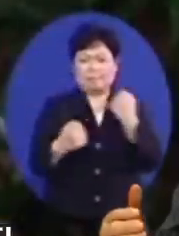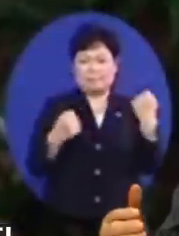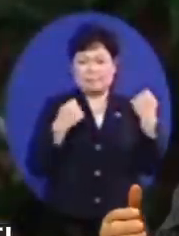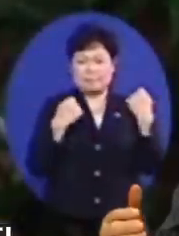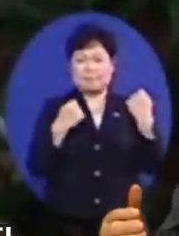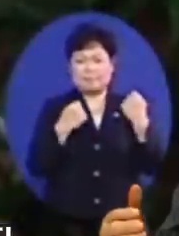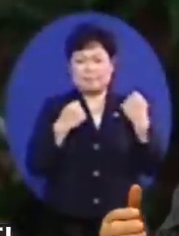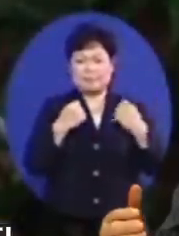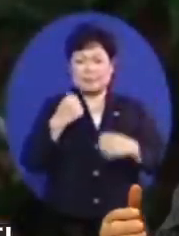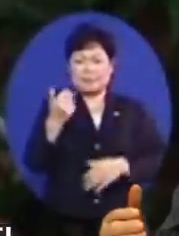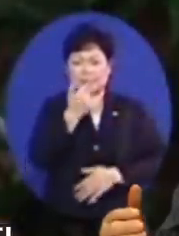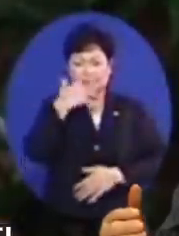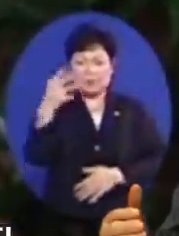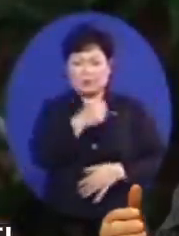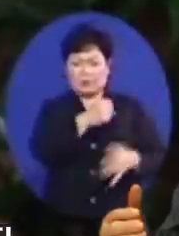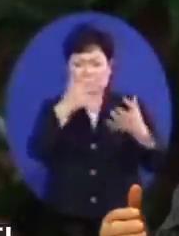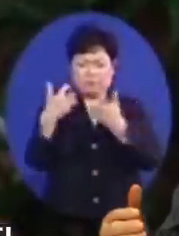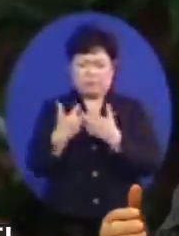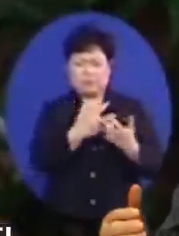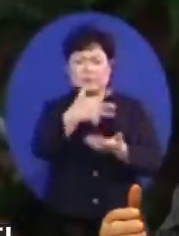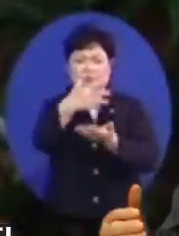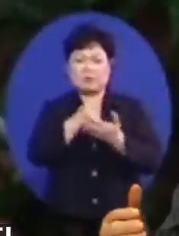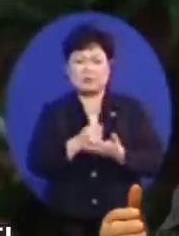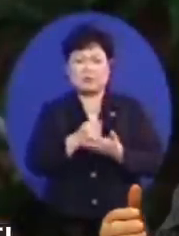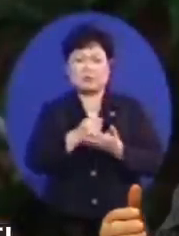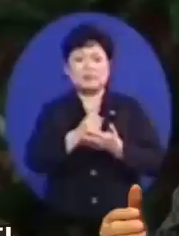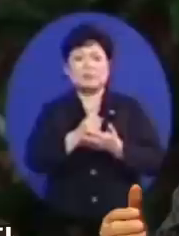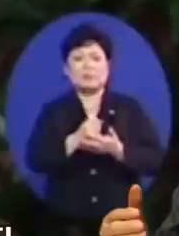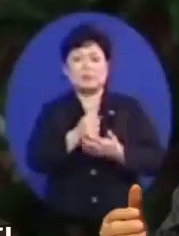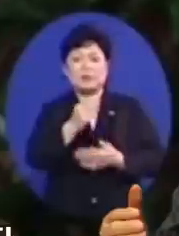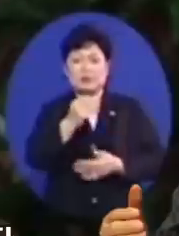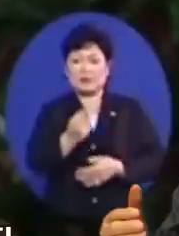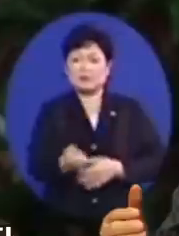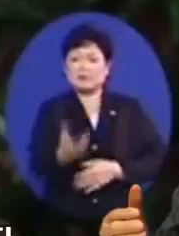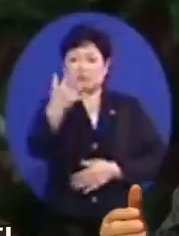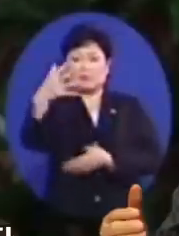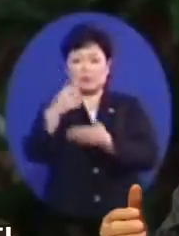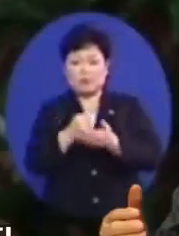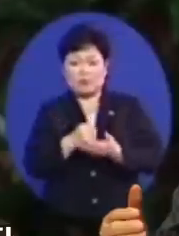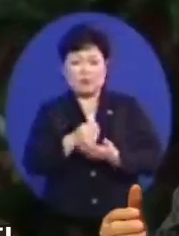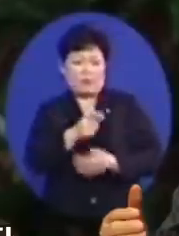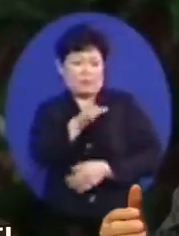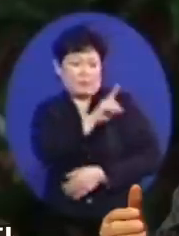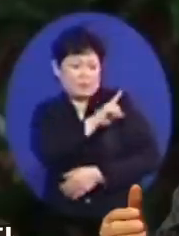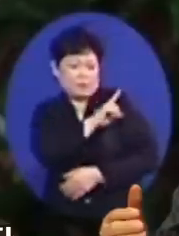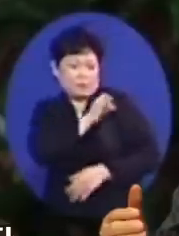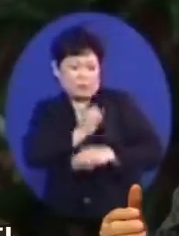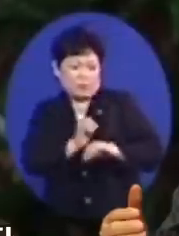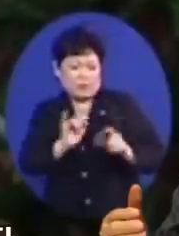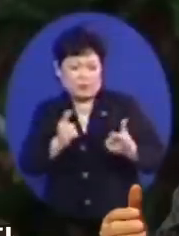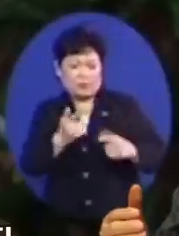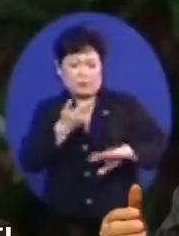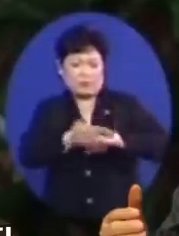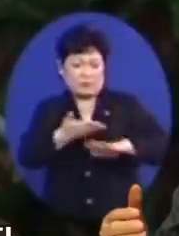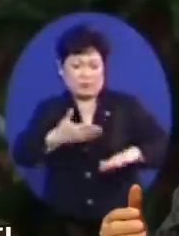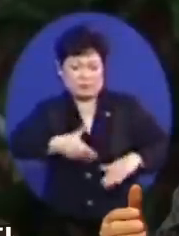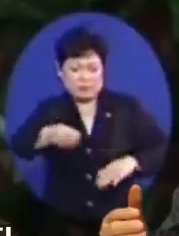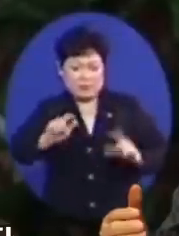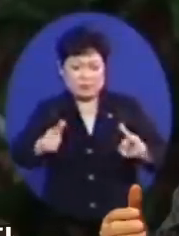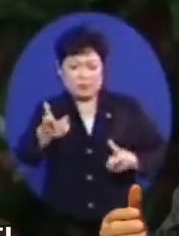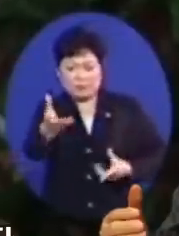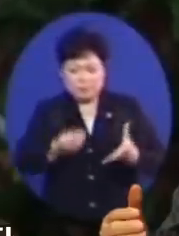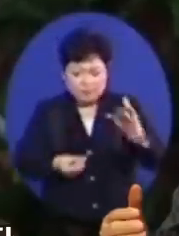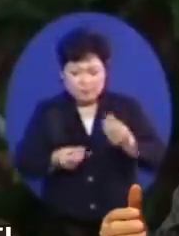풍성하게 얻는 승리를 바라봐야 되는 것입니다. 머리가 되고 꼬리 되지 않고 위에 있고 아래 내려가지 않고 남에게 꾸고 열자도 꾸지 않는다는 그러한